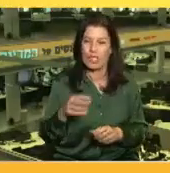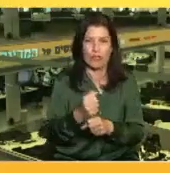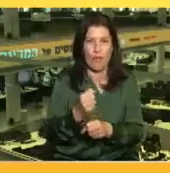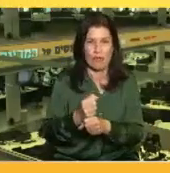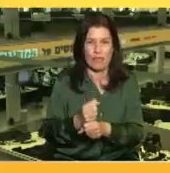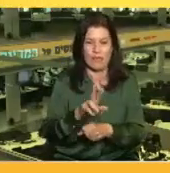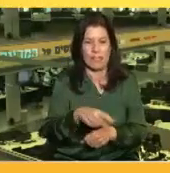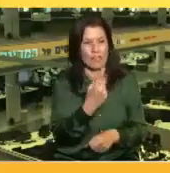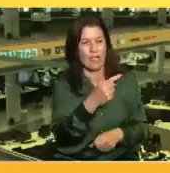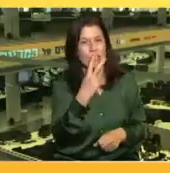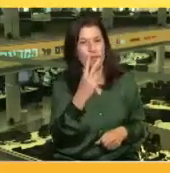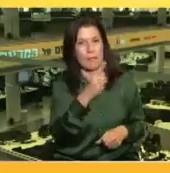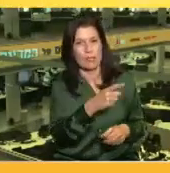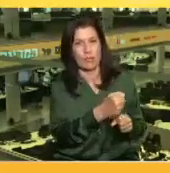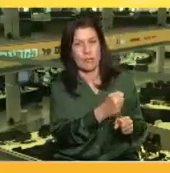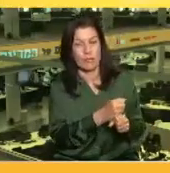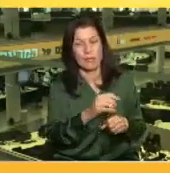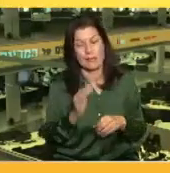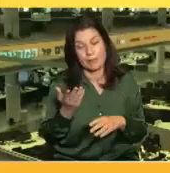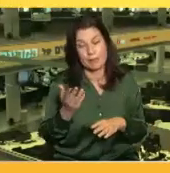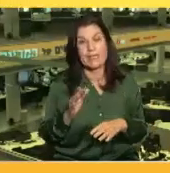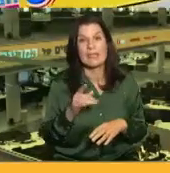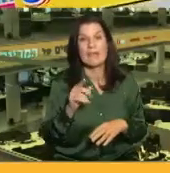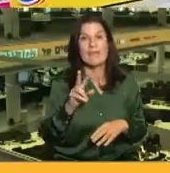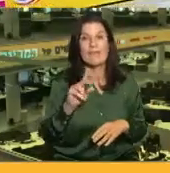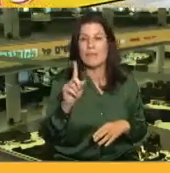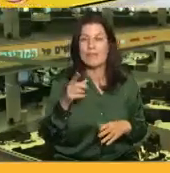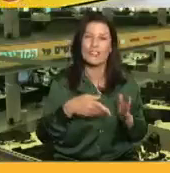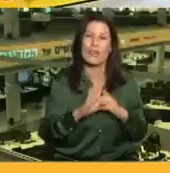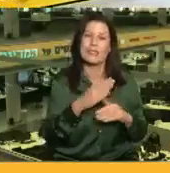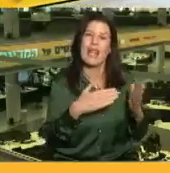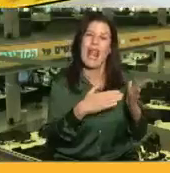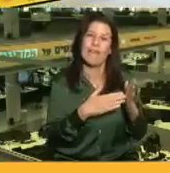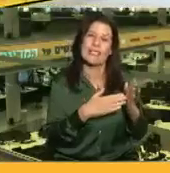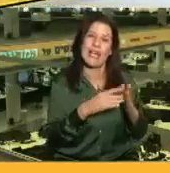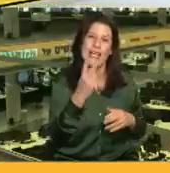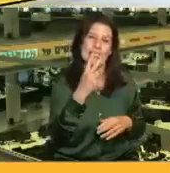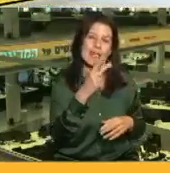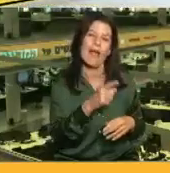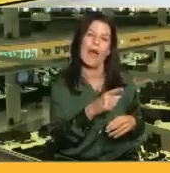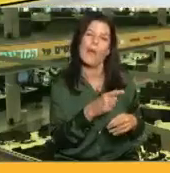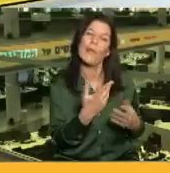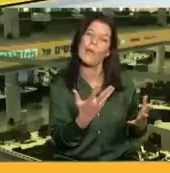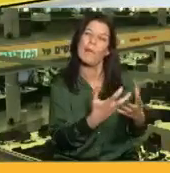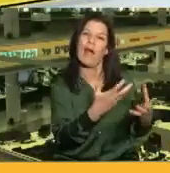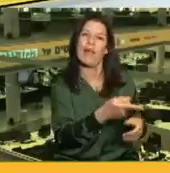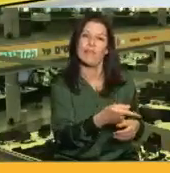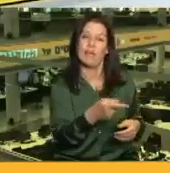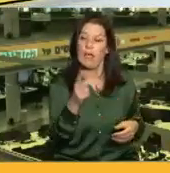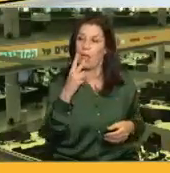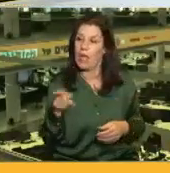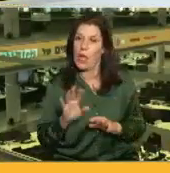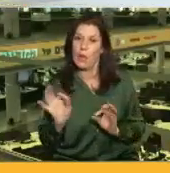בעבודה, סליחה על המסר השגוי, ואז כאילו יש את מי שיוצא הפסקת סיגריה והוא בחבר'ה, ומי שלא הולך לשן אז הוא לא בחבר'ה, זה בדיוק אותו